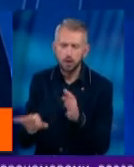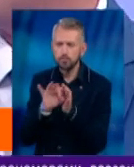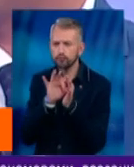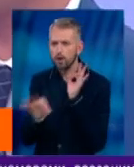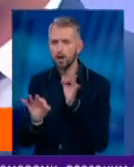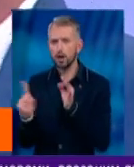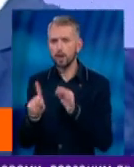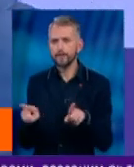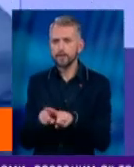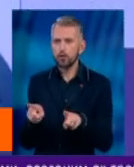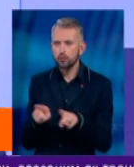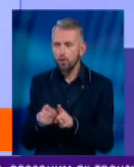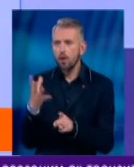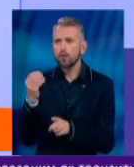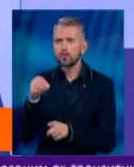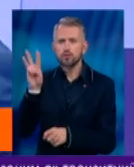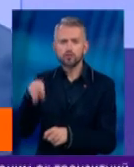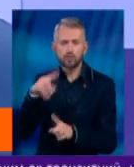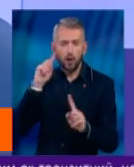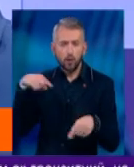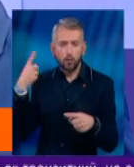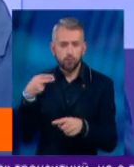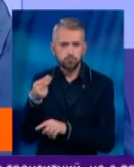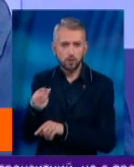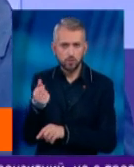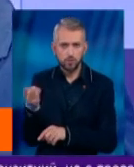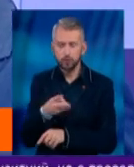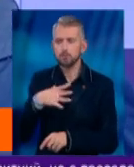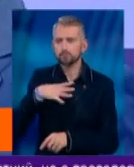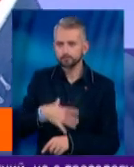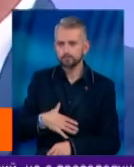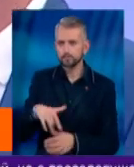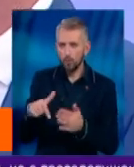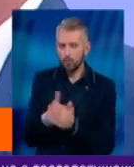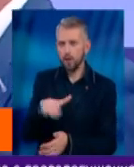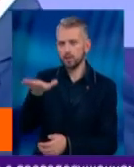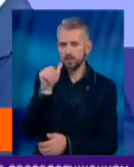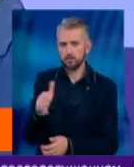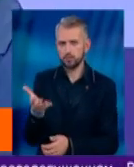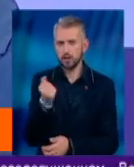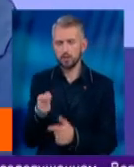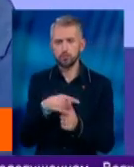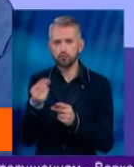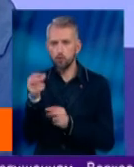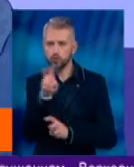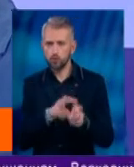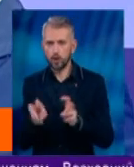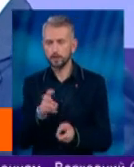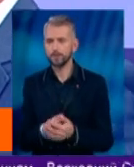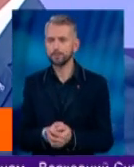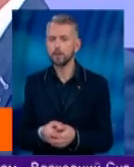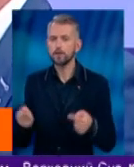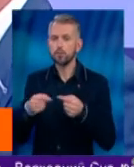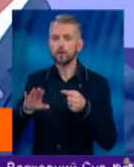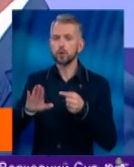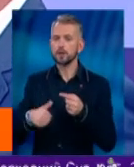але залишилося стільки штрафів ще, що доводиться брати, знову ж таки, ще один або шукати гроші. Відповідно,